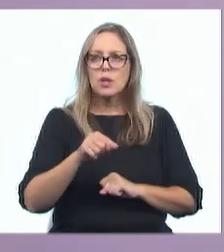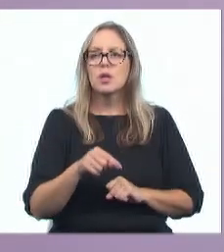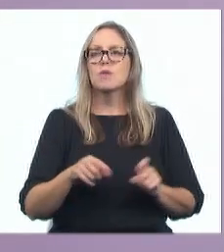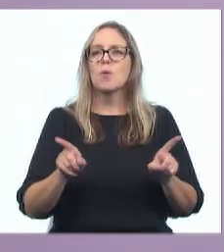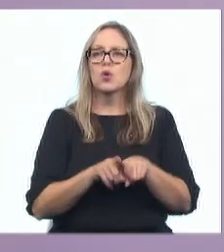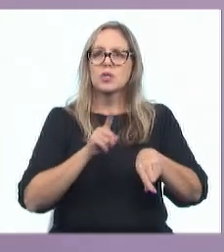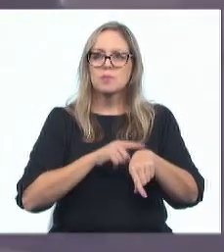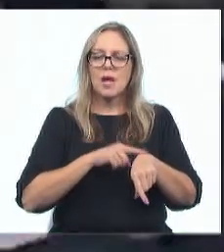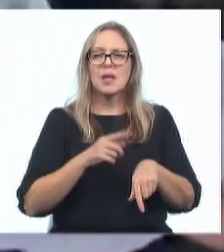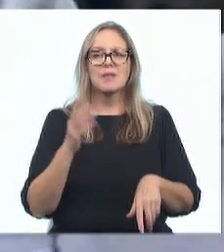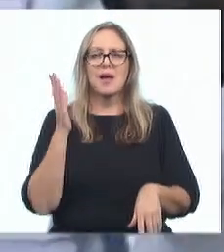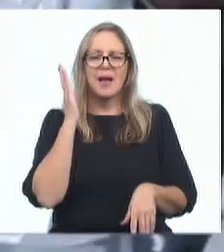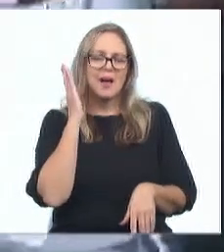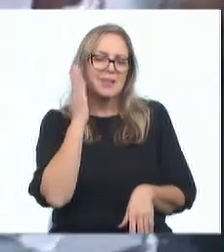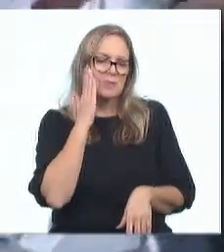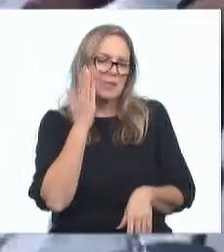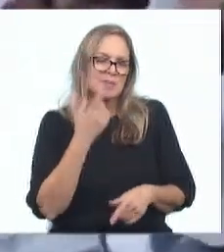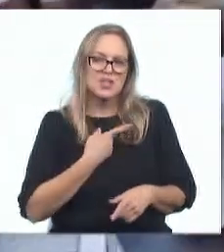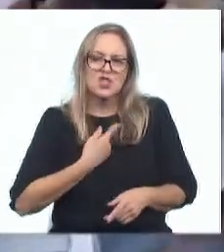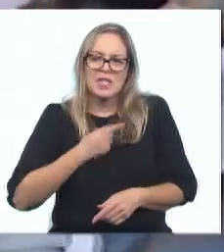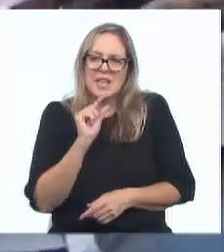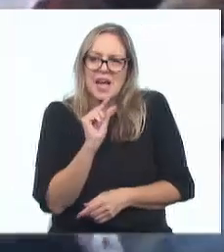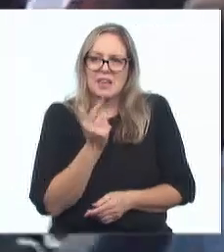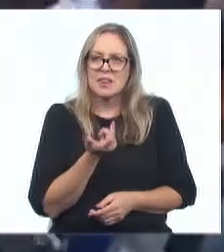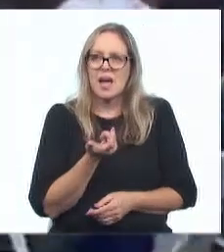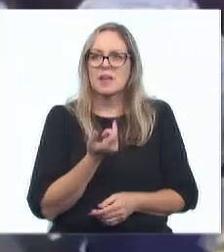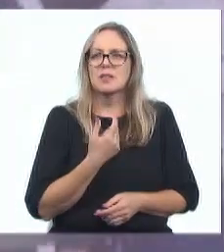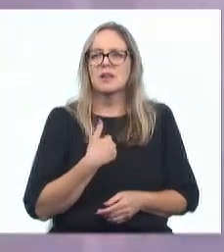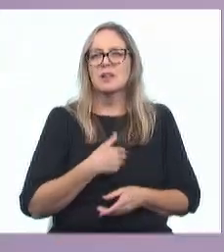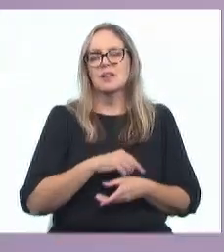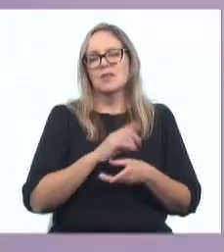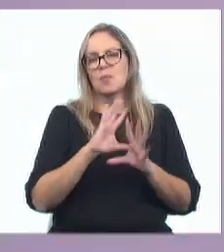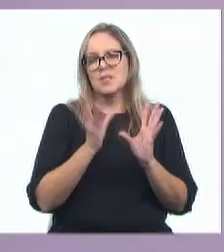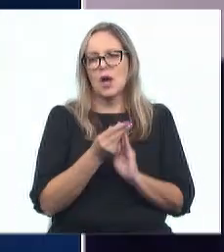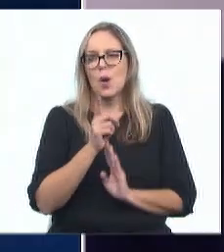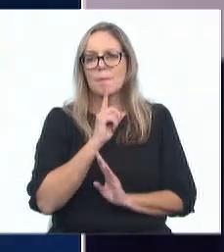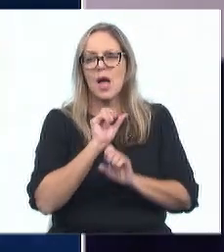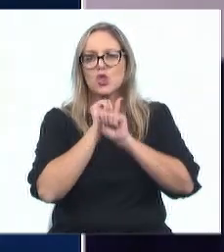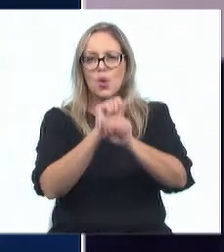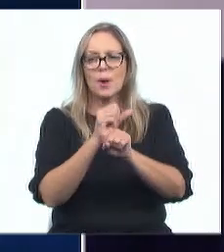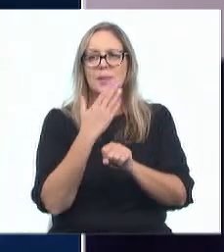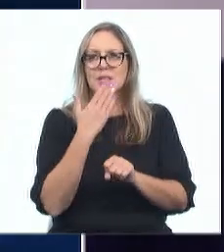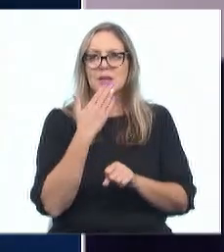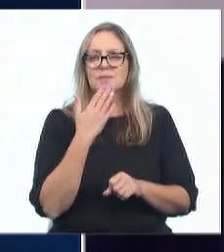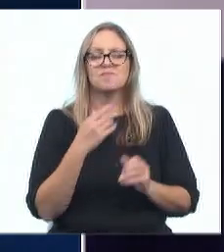and it's just one of many things people here are doing in the UK to support Israel. אז לנוכח השתיקה הזאת, אנחנו חייבים